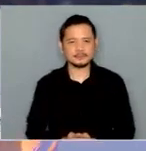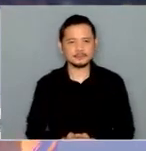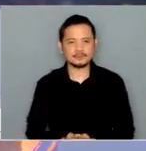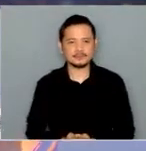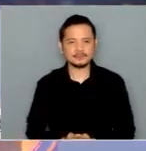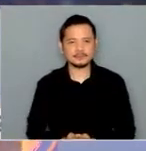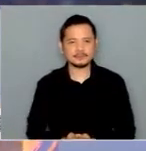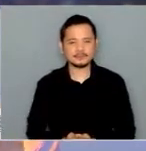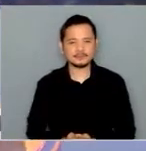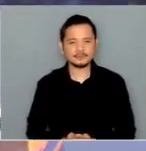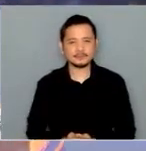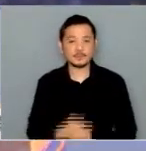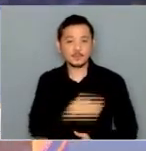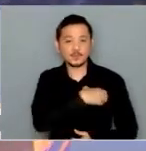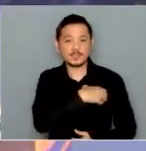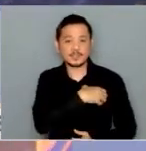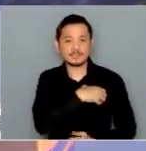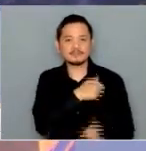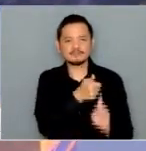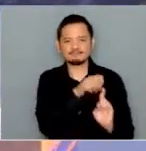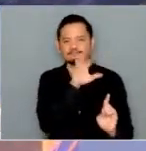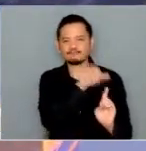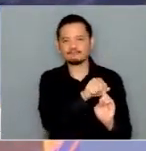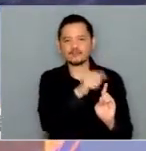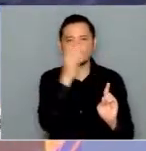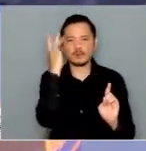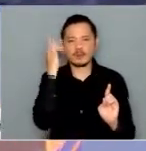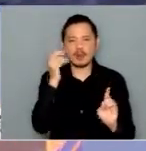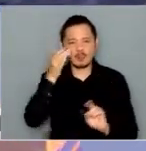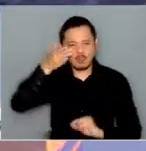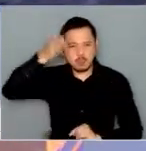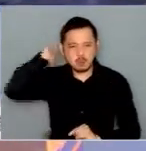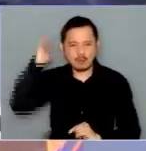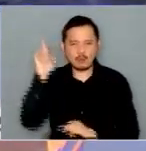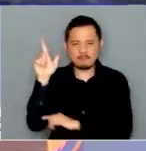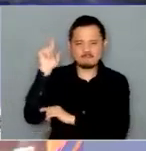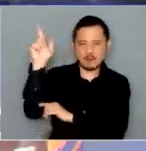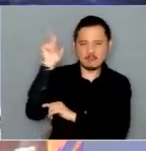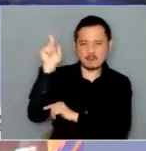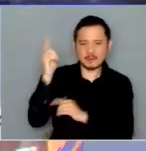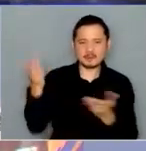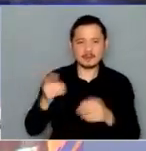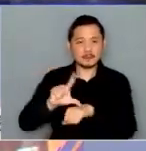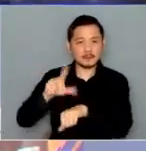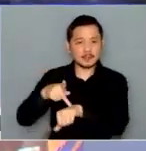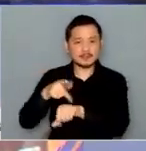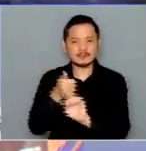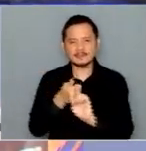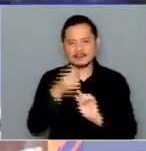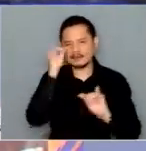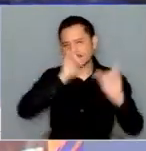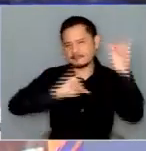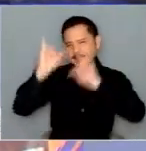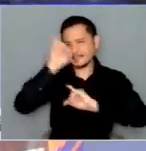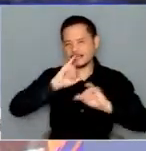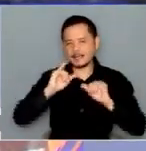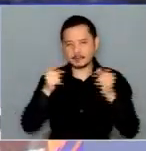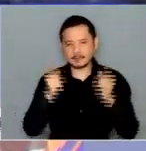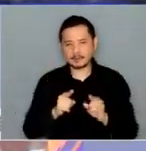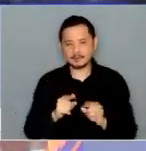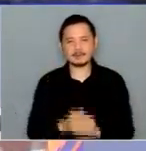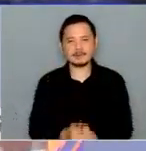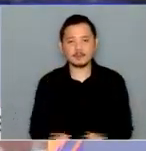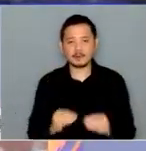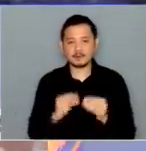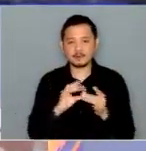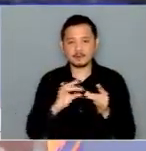Arestado ang isang pulis na nag-amok at nanutok ng baril sa Las Piñas. Lasing ang pulis na mangyari ang insidente. Nasa frontline ng balitang yan si